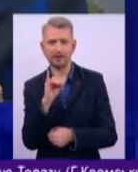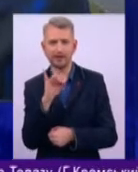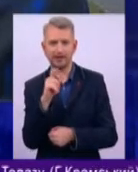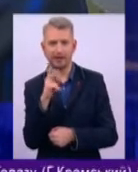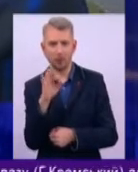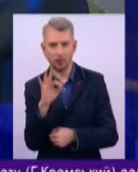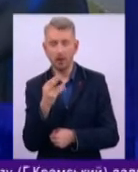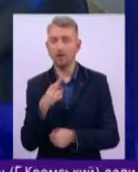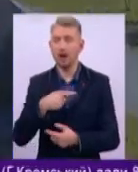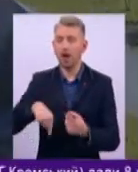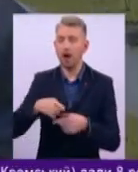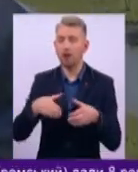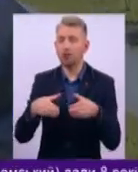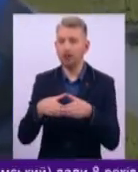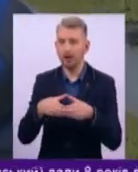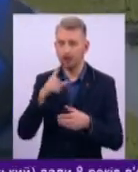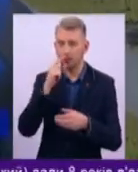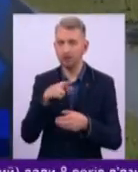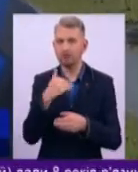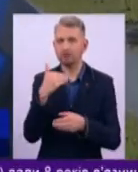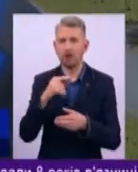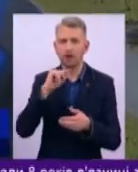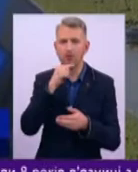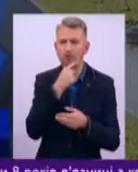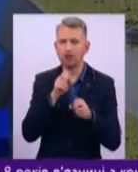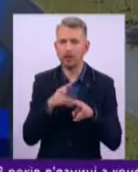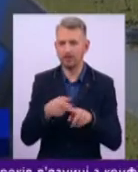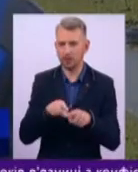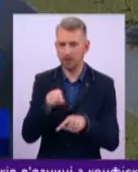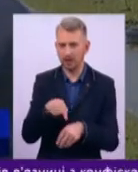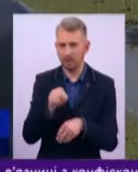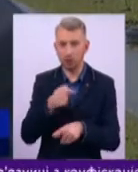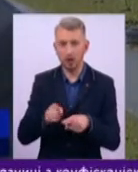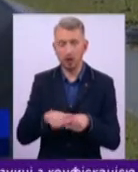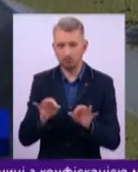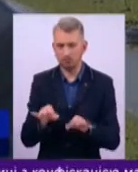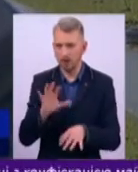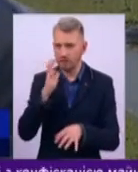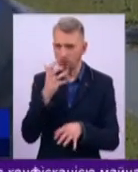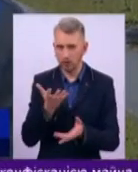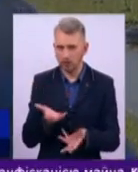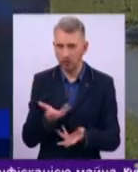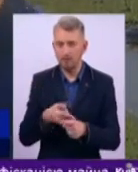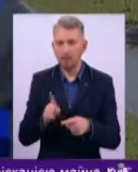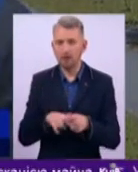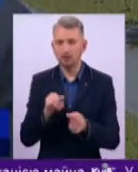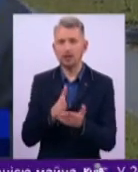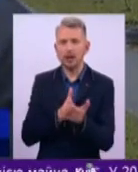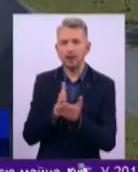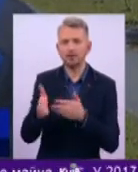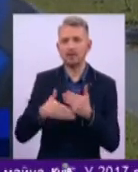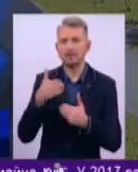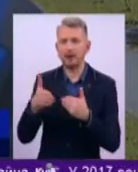окруження Путіна, для тих економічних ризиків, які воно іспитує, это, без сомнения, серьезный момент. Поэтому и направлены